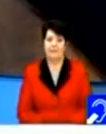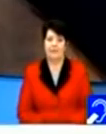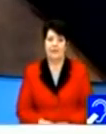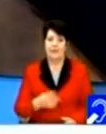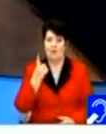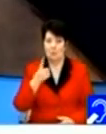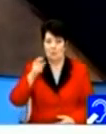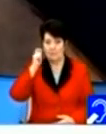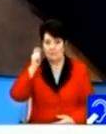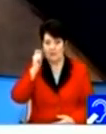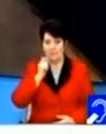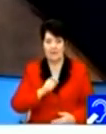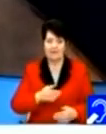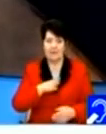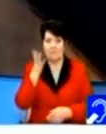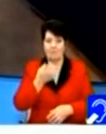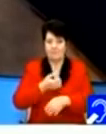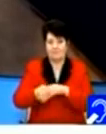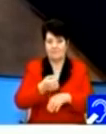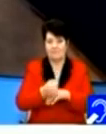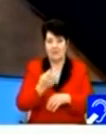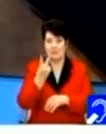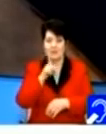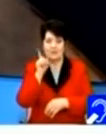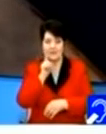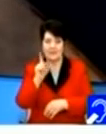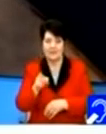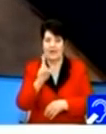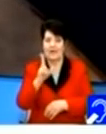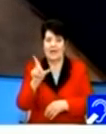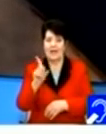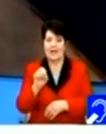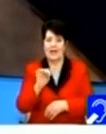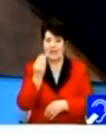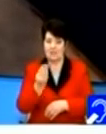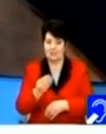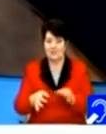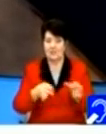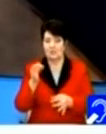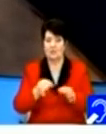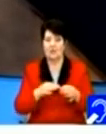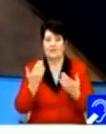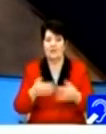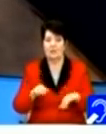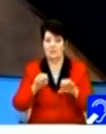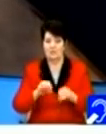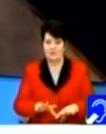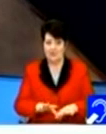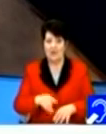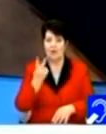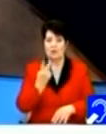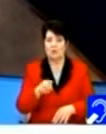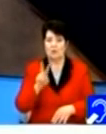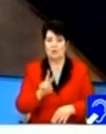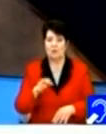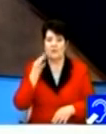Unul dintre bărbații care a tuns forțat 2 tineri într-o benzinărie din Călăraș și a primit sentința de la judecătoria Chișinău. El va face peste